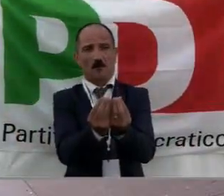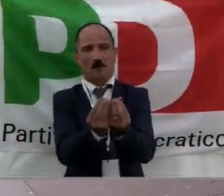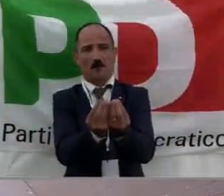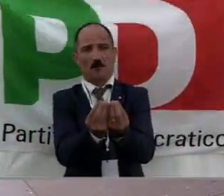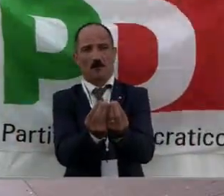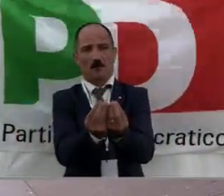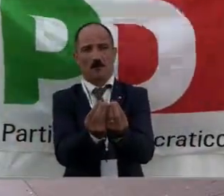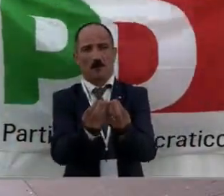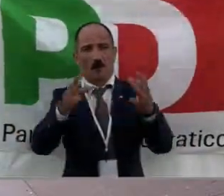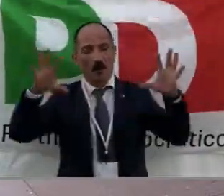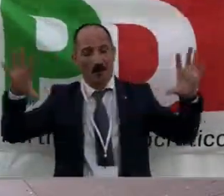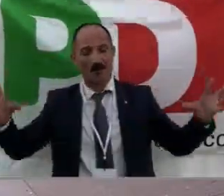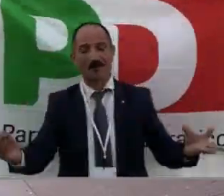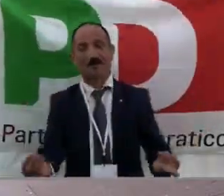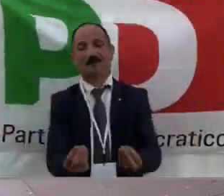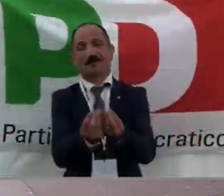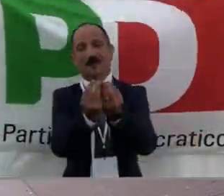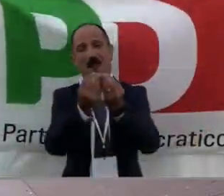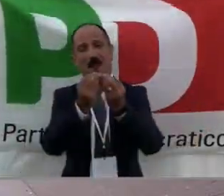insieme.